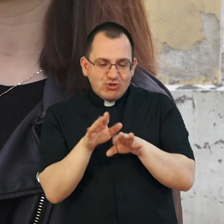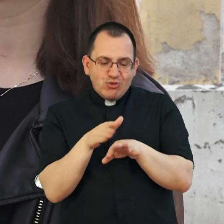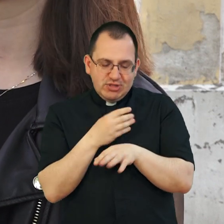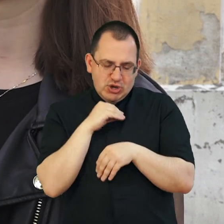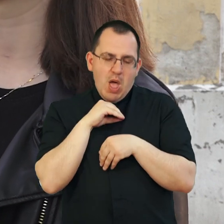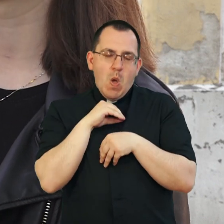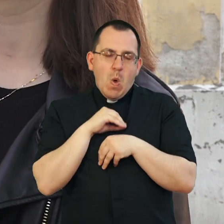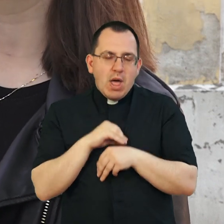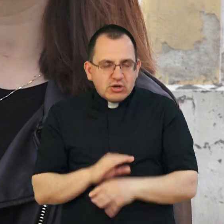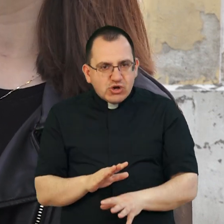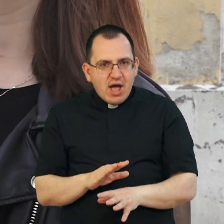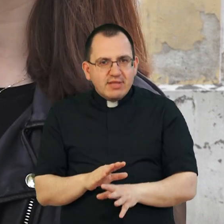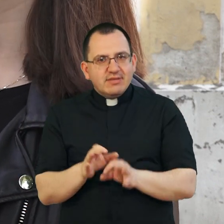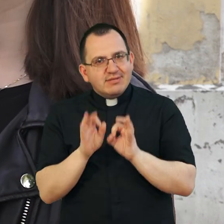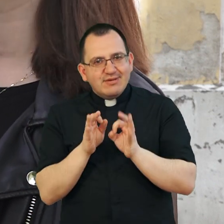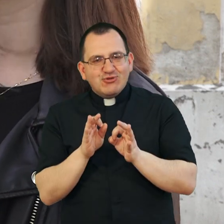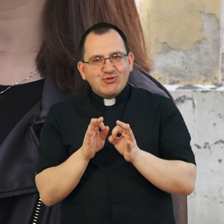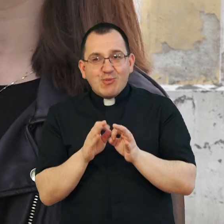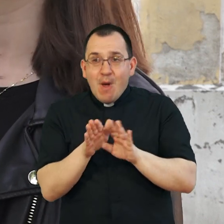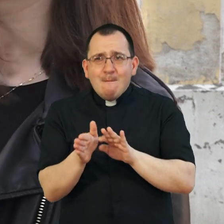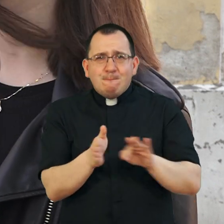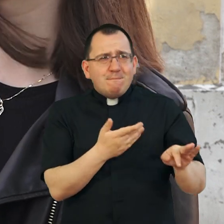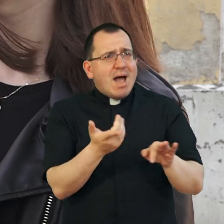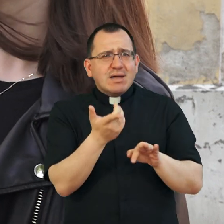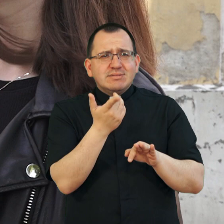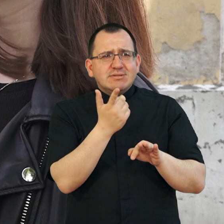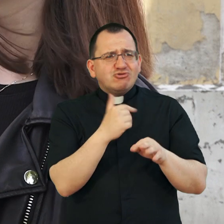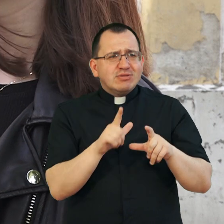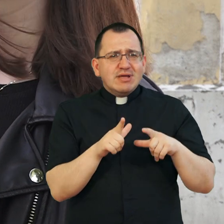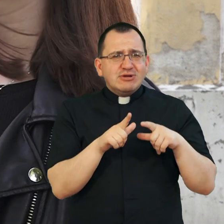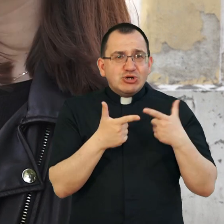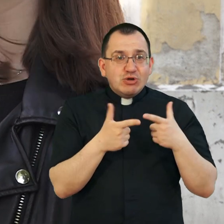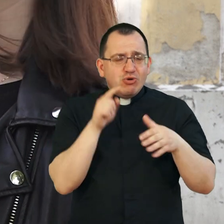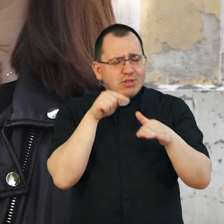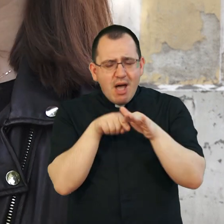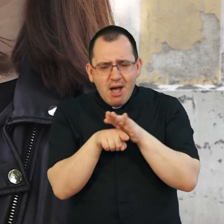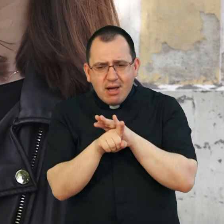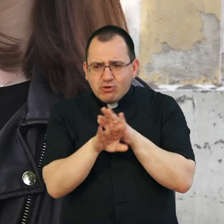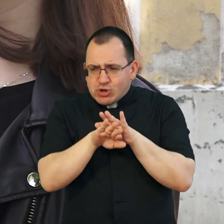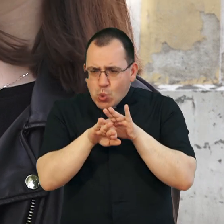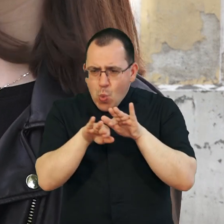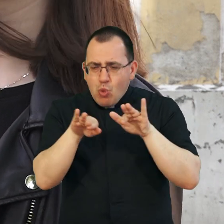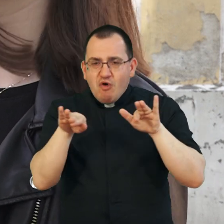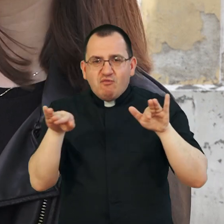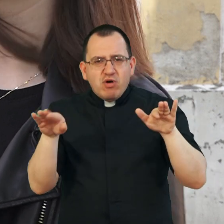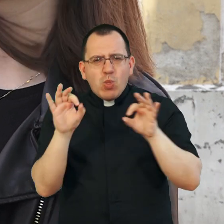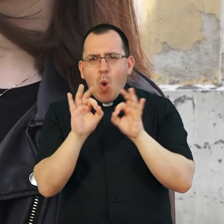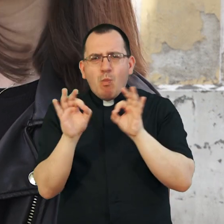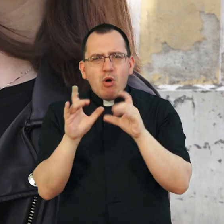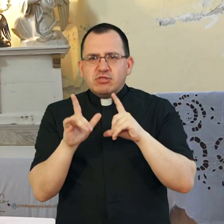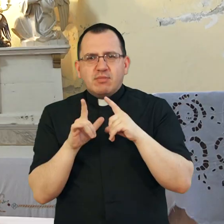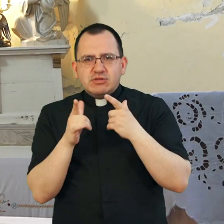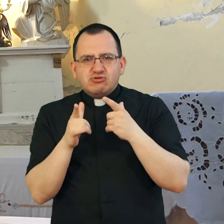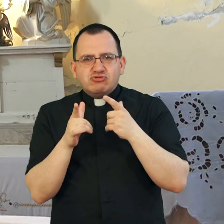je barem u meni bilo. Ko da se maknete od stvarnosti i uđete u totalnu odvojenost od svega i posvetite se samo